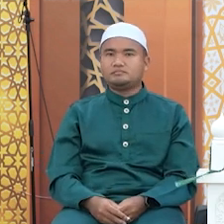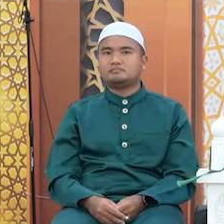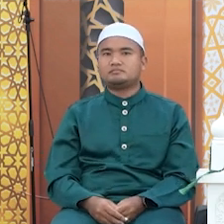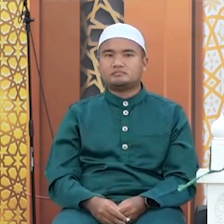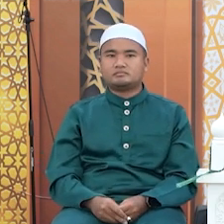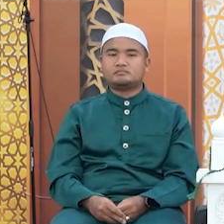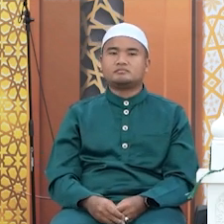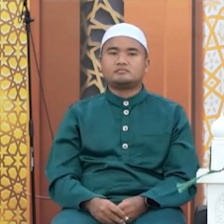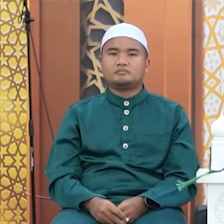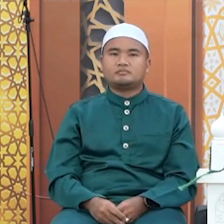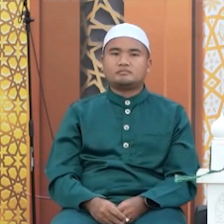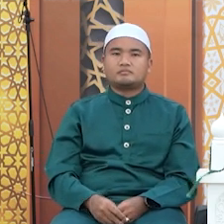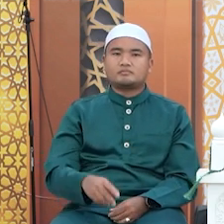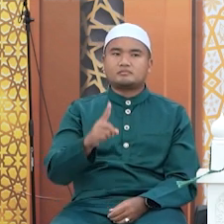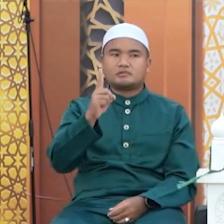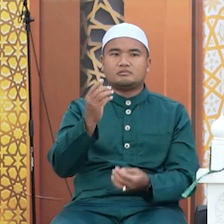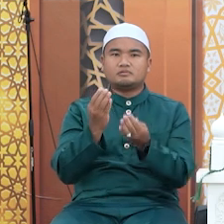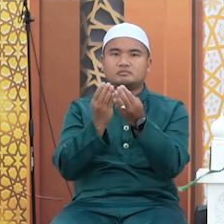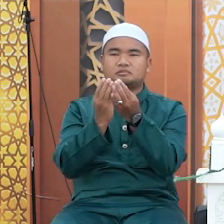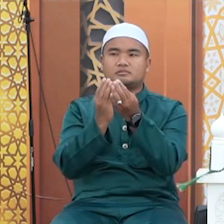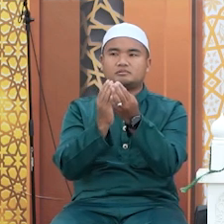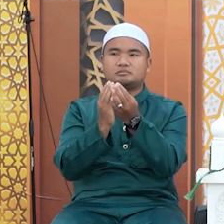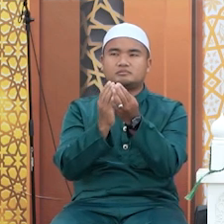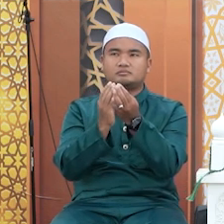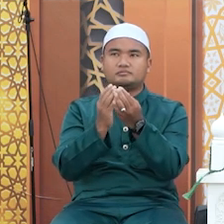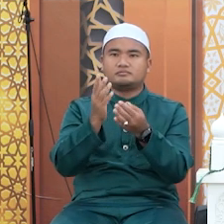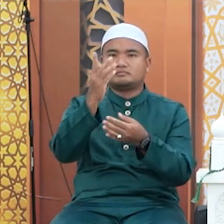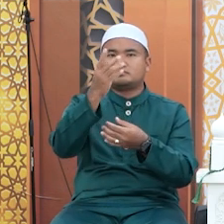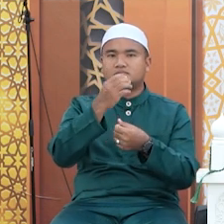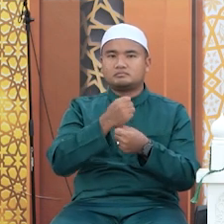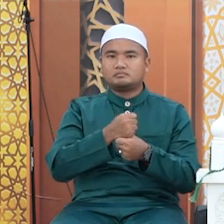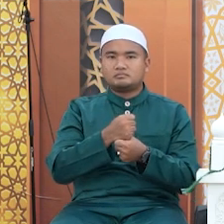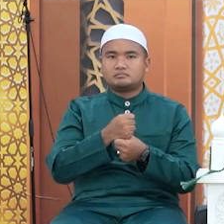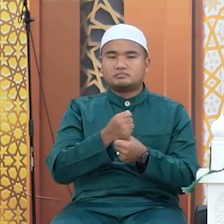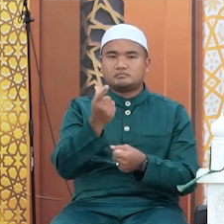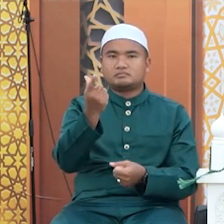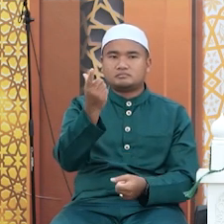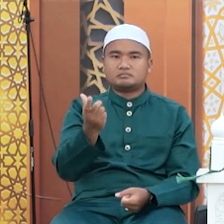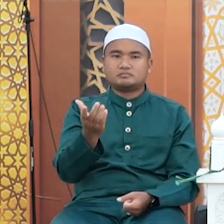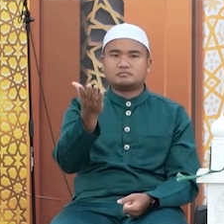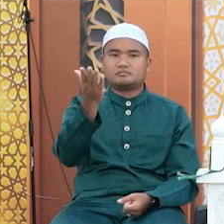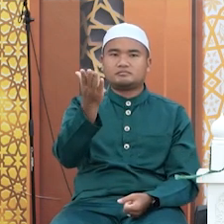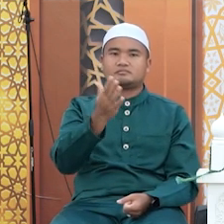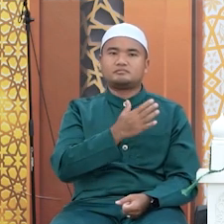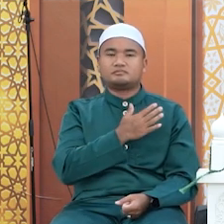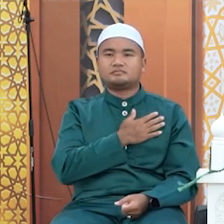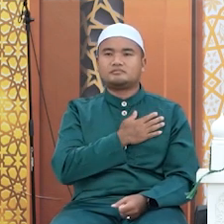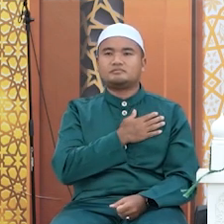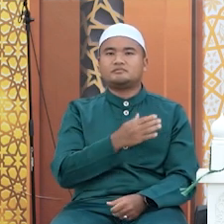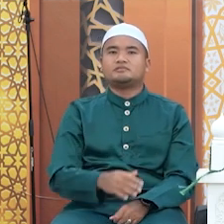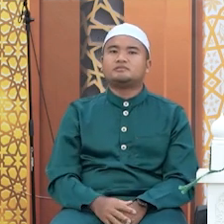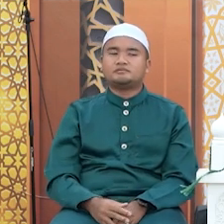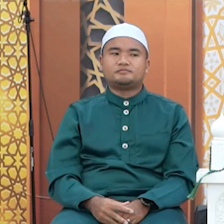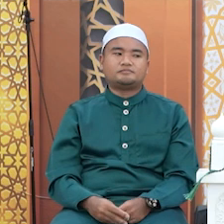salli wa sallim ala sayyidina Muhammad wa ala alihi wa sahbihi wa barik wa sallim amma